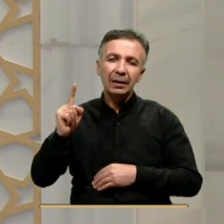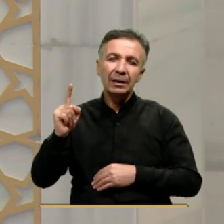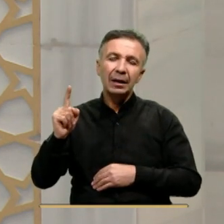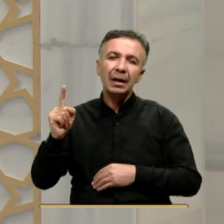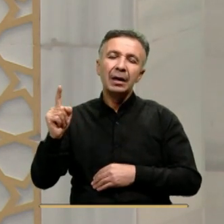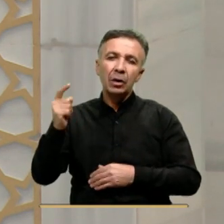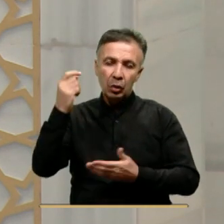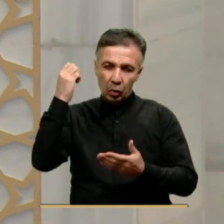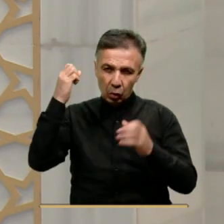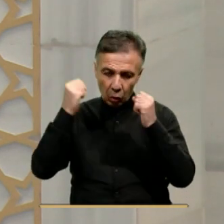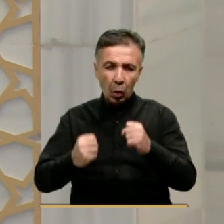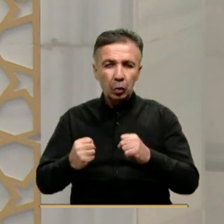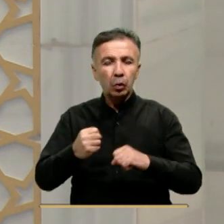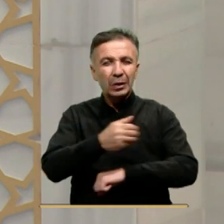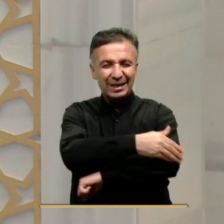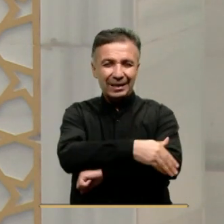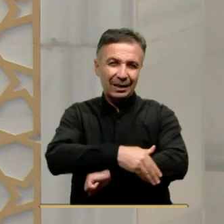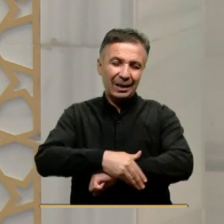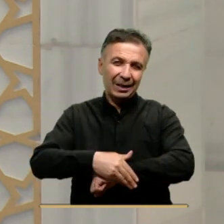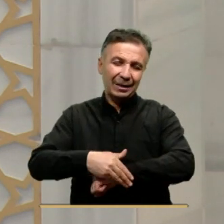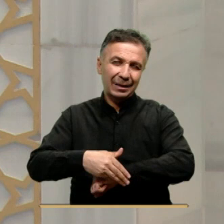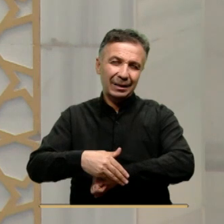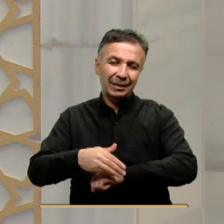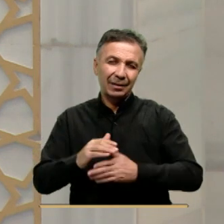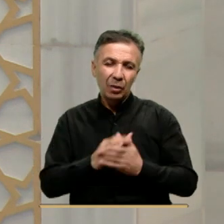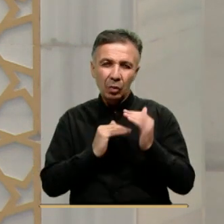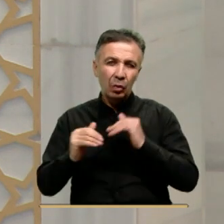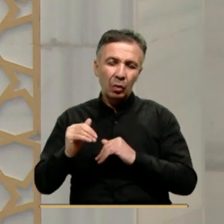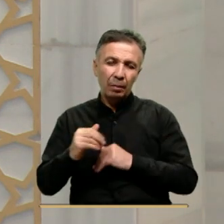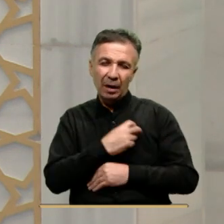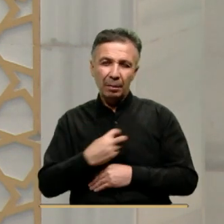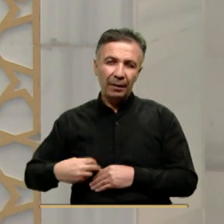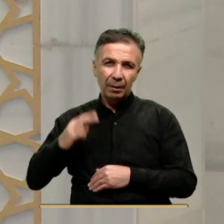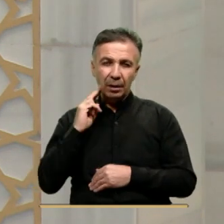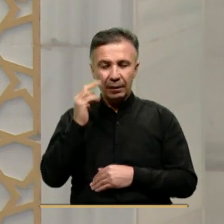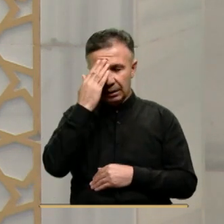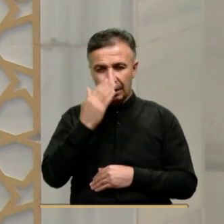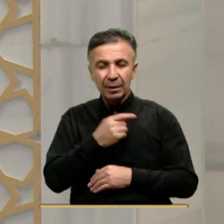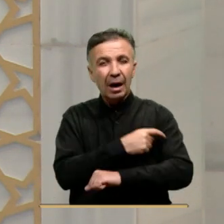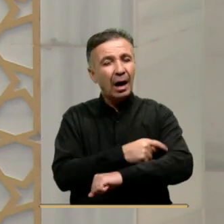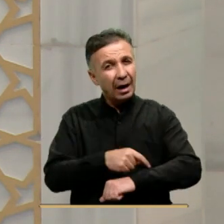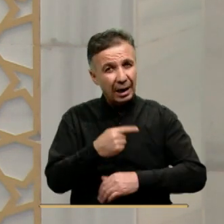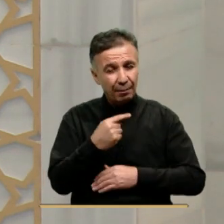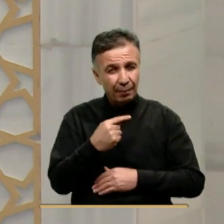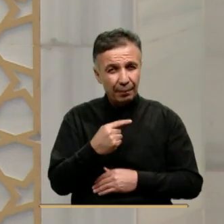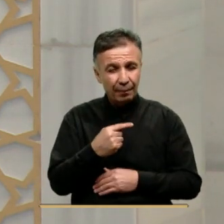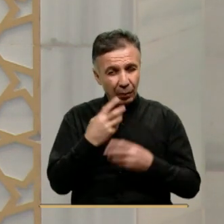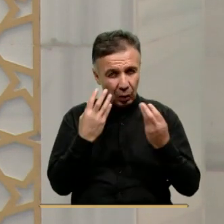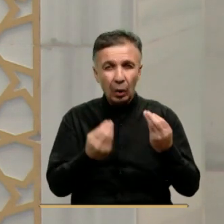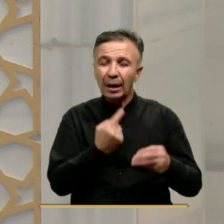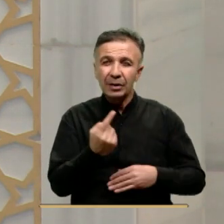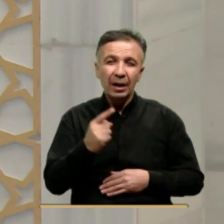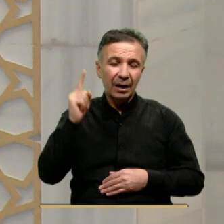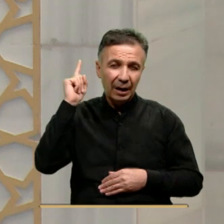demektir Efendimiz aleyhissalatu vesselam da yüce rabbimizin haram dediği şeyleri Allah'ın